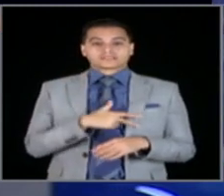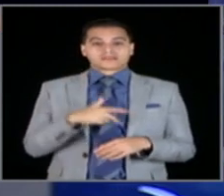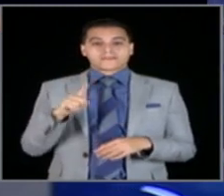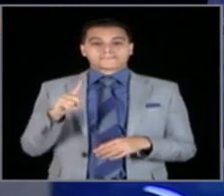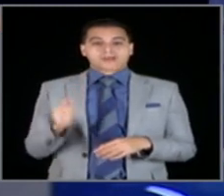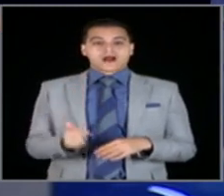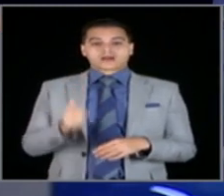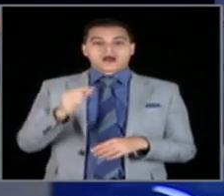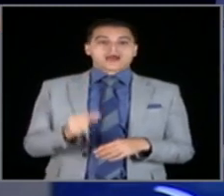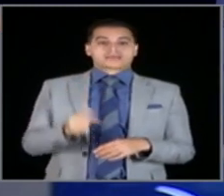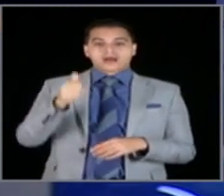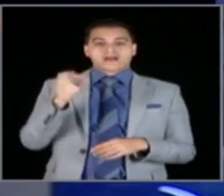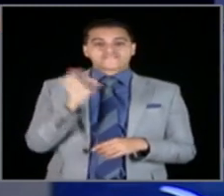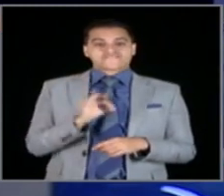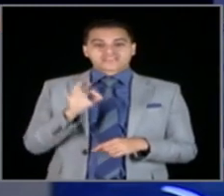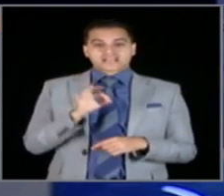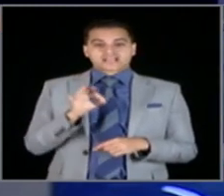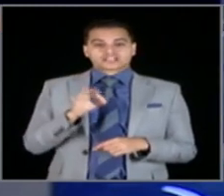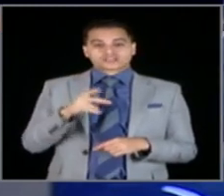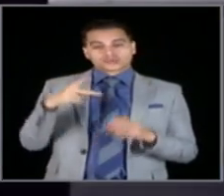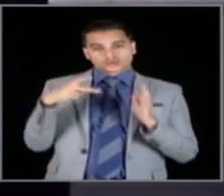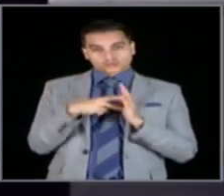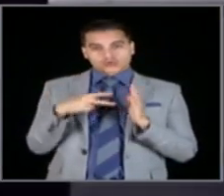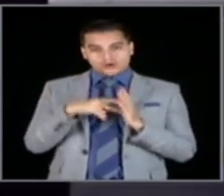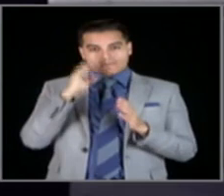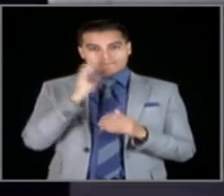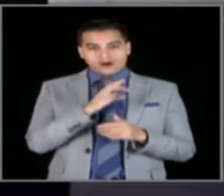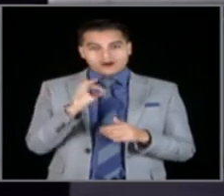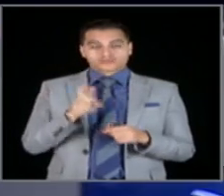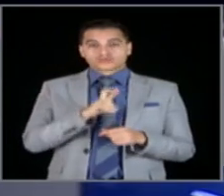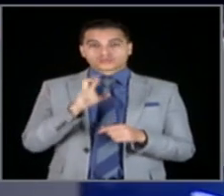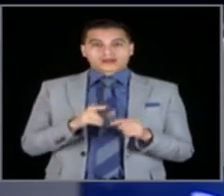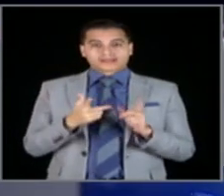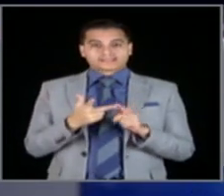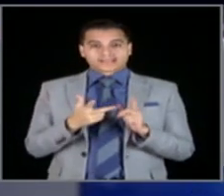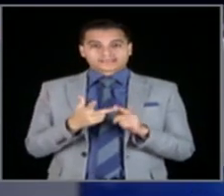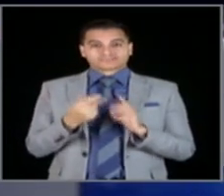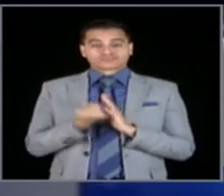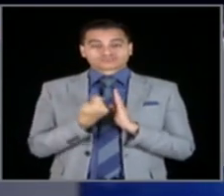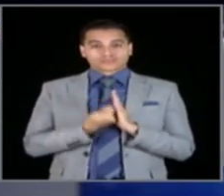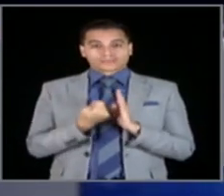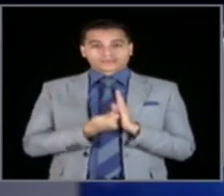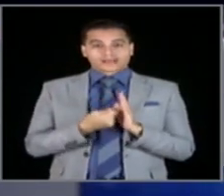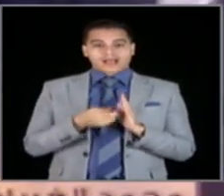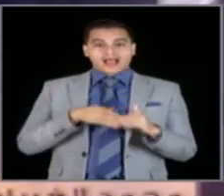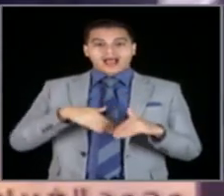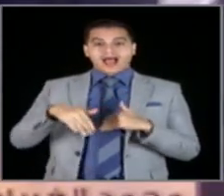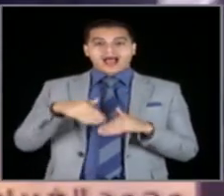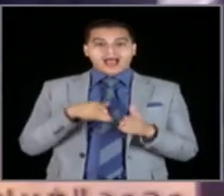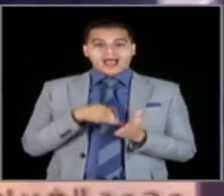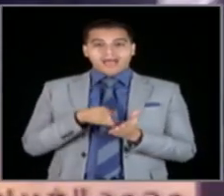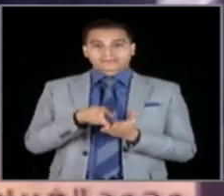بردة؟ نهر بردة في سوريا. السؤال الثالث، مذكرات عابر